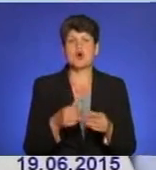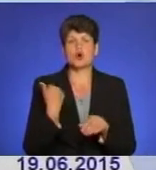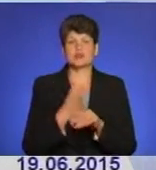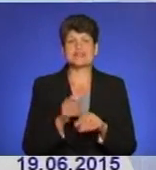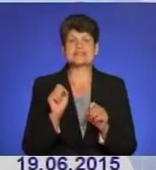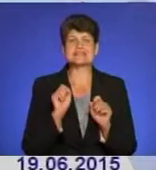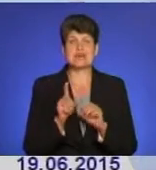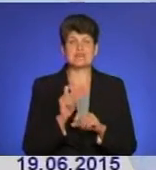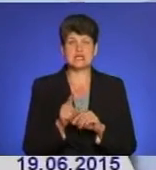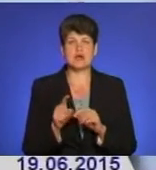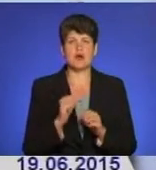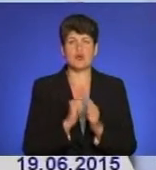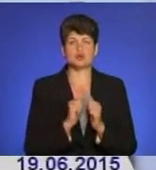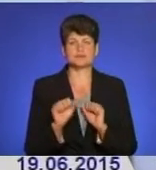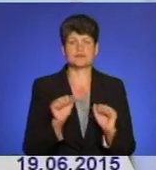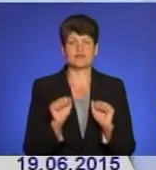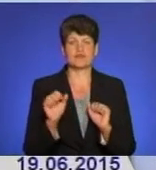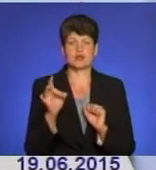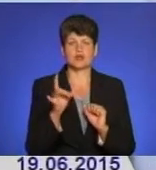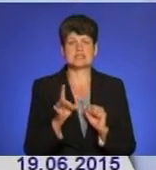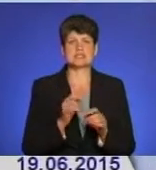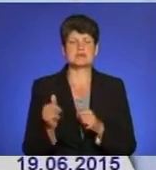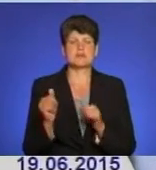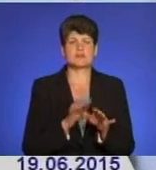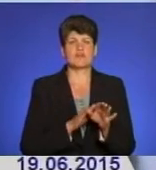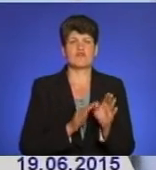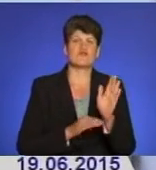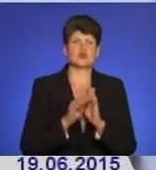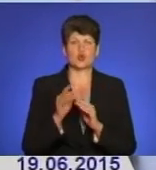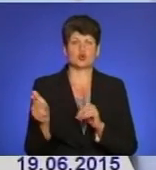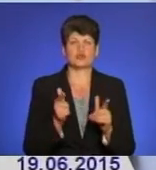сільгоспідприємств кожного району має бути забезпечення високої готовності зернозбиральної техніки.